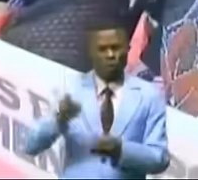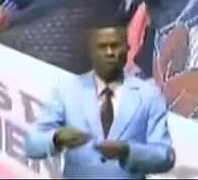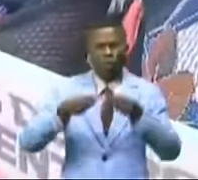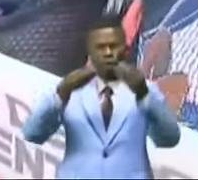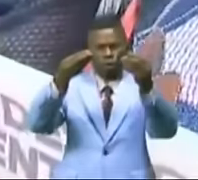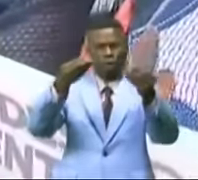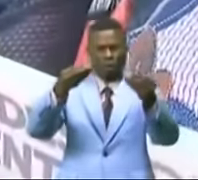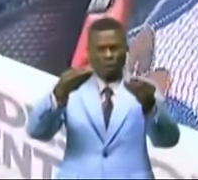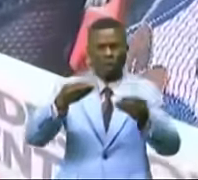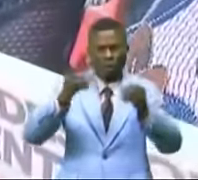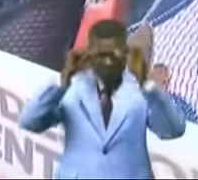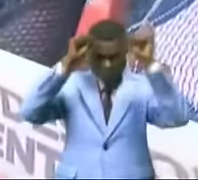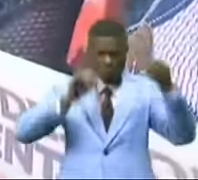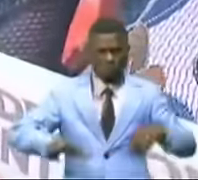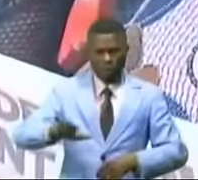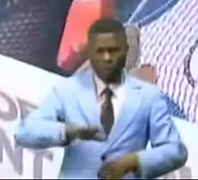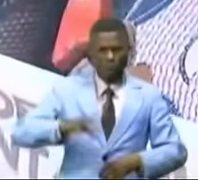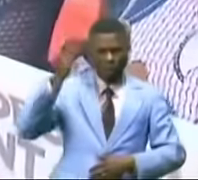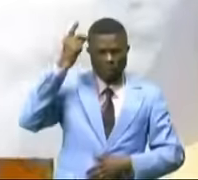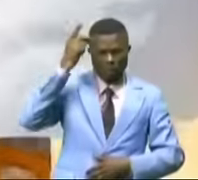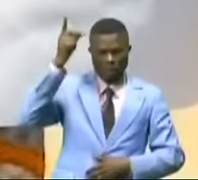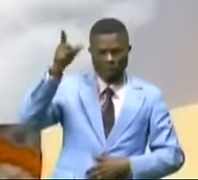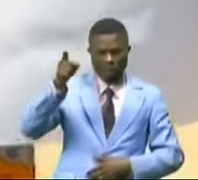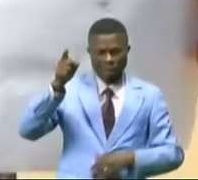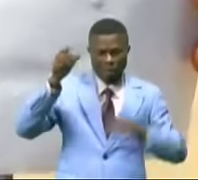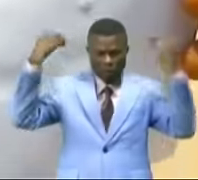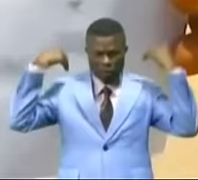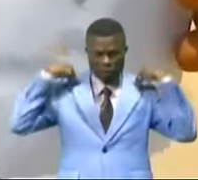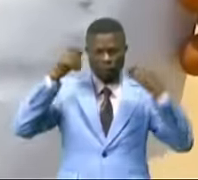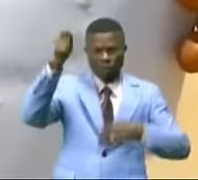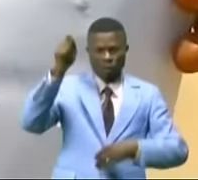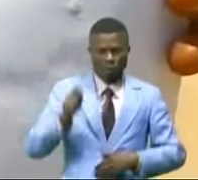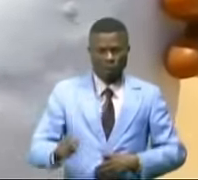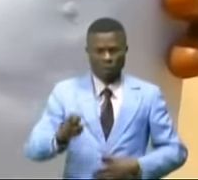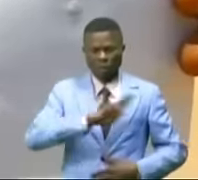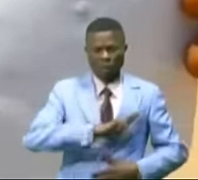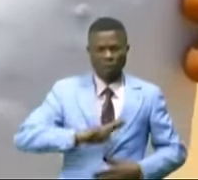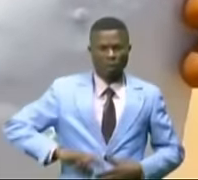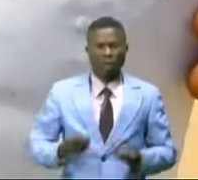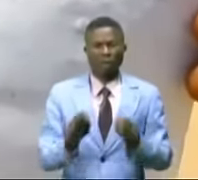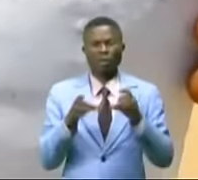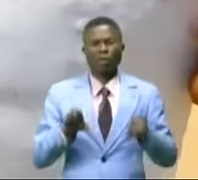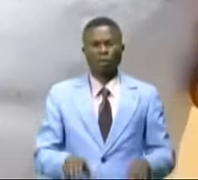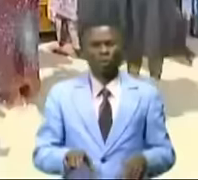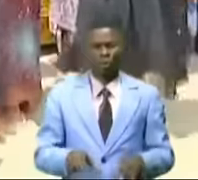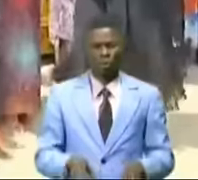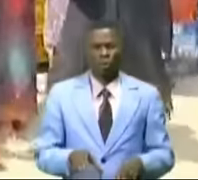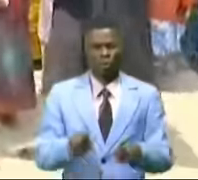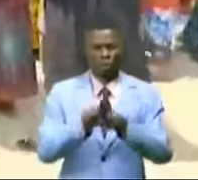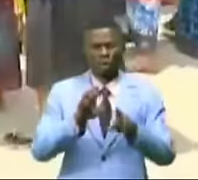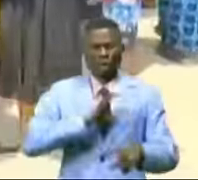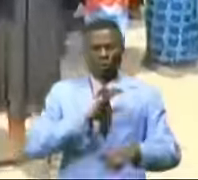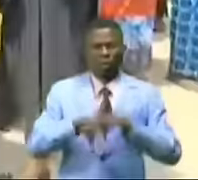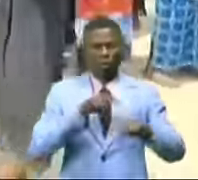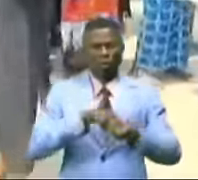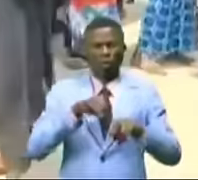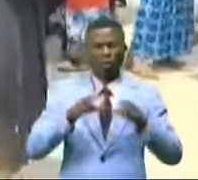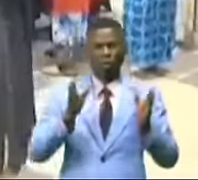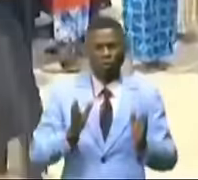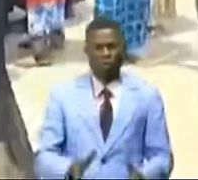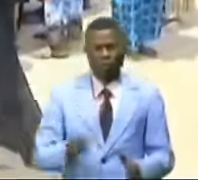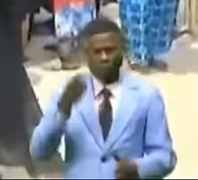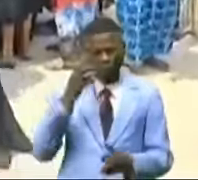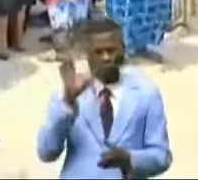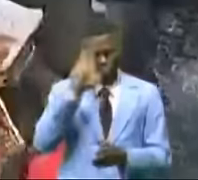le transmettra au président de la République, commandant suprême des forces armées de la République démocratique du Congo et de la police nationale congolaise pour